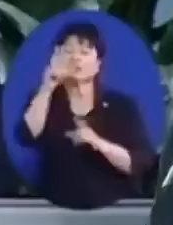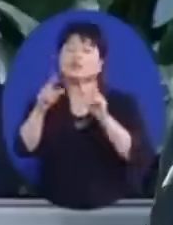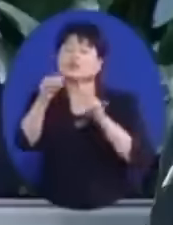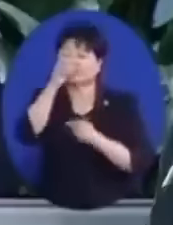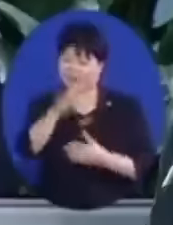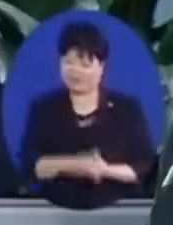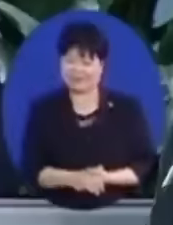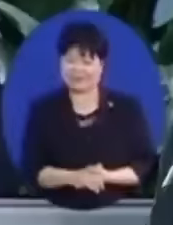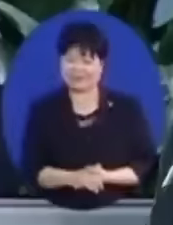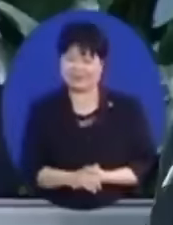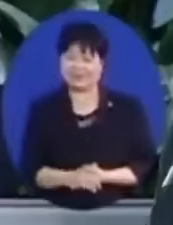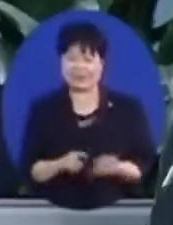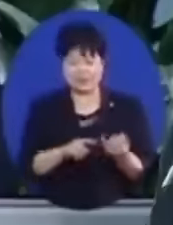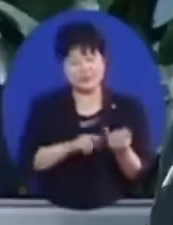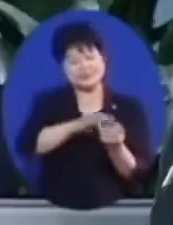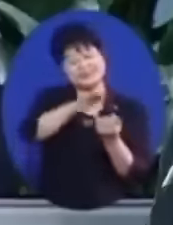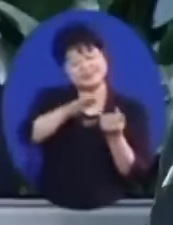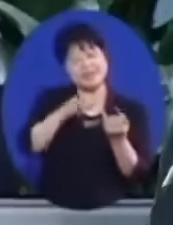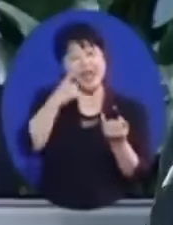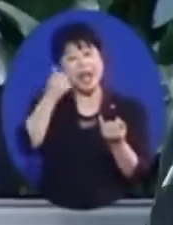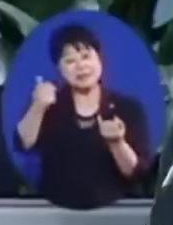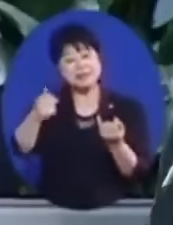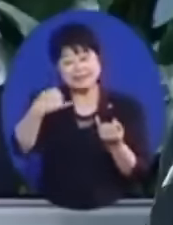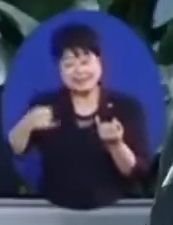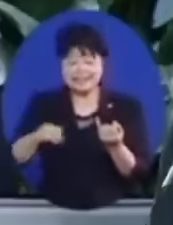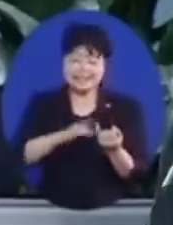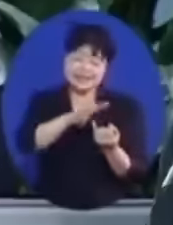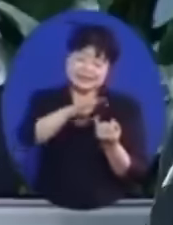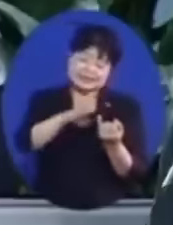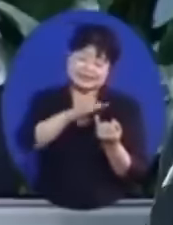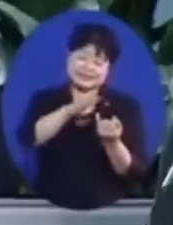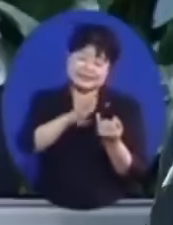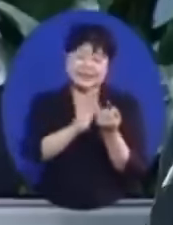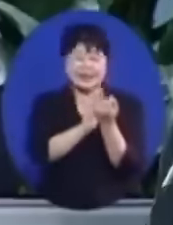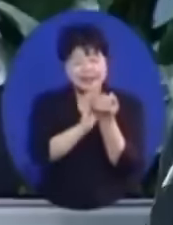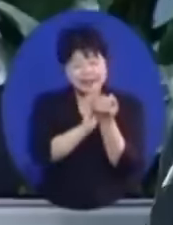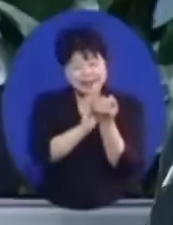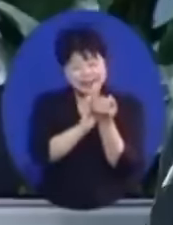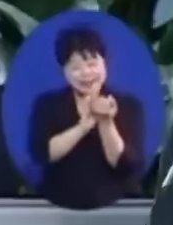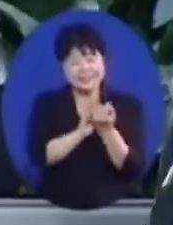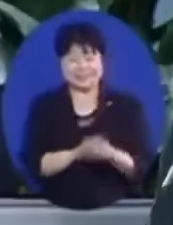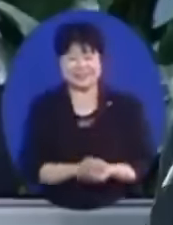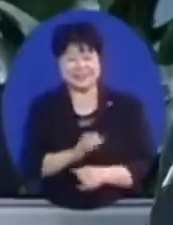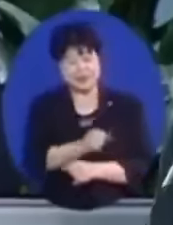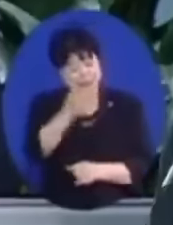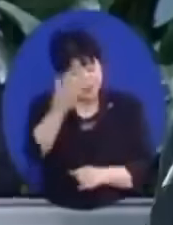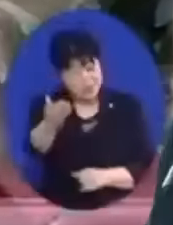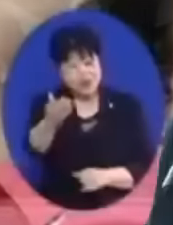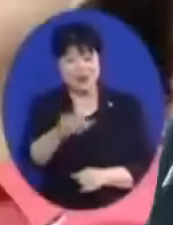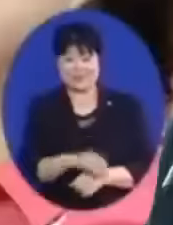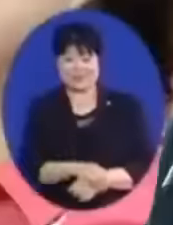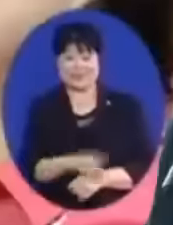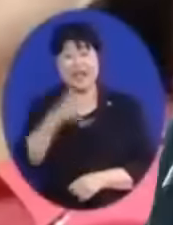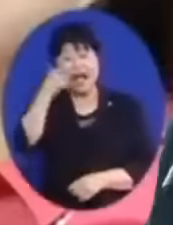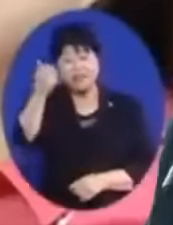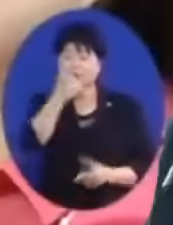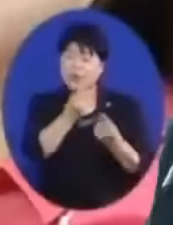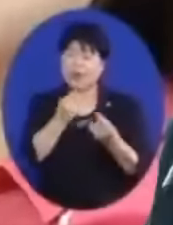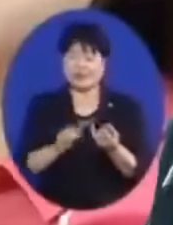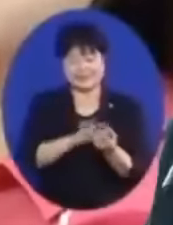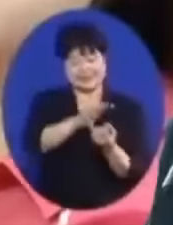있어요. 참 부인을 아버지가 딸을 사랑하는 것처럼 돌봐주고 사랑하고 용서하고 관용하는 아버지